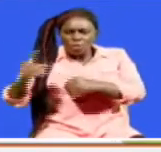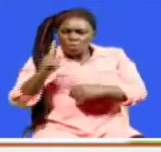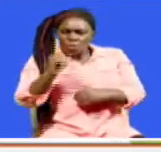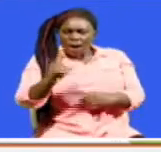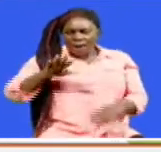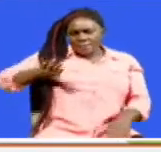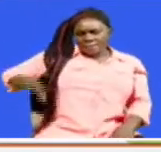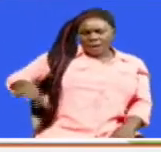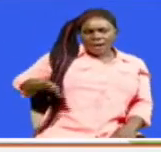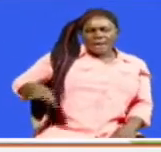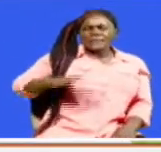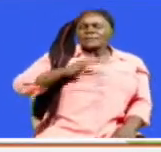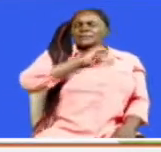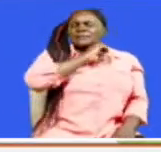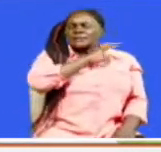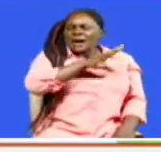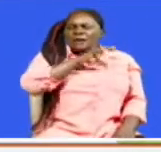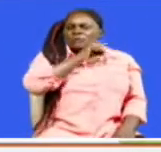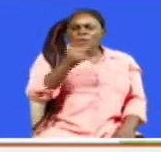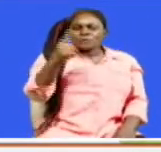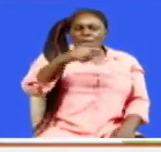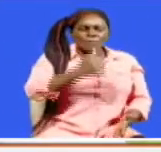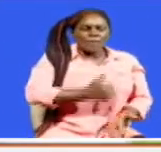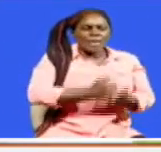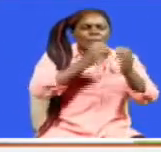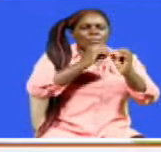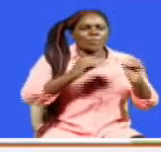moja alipiga nduru hakuna mtu anasikia.